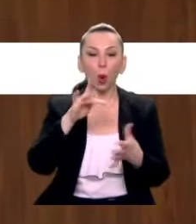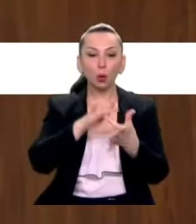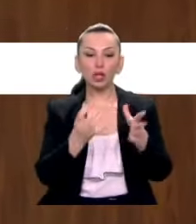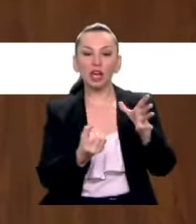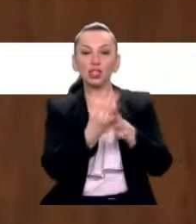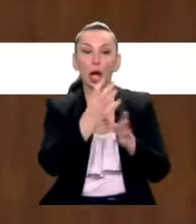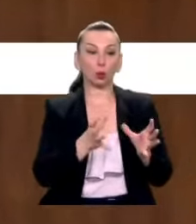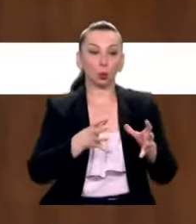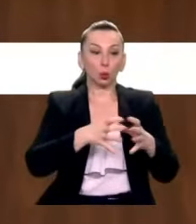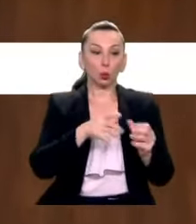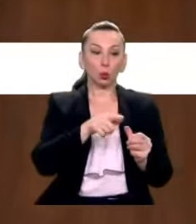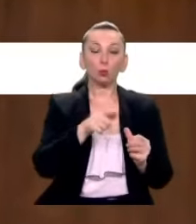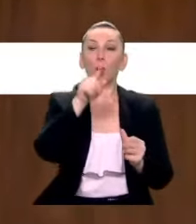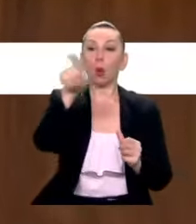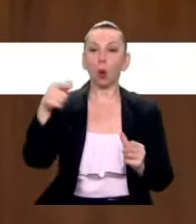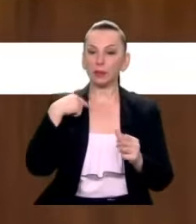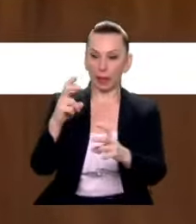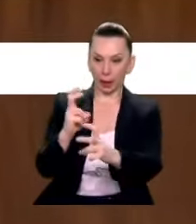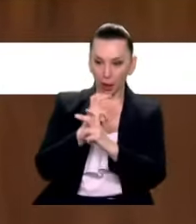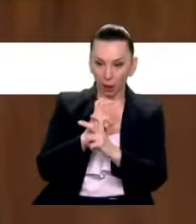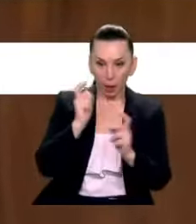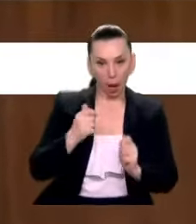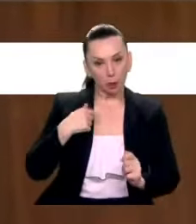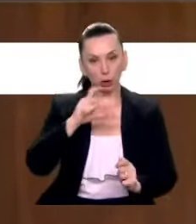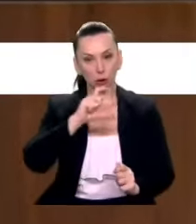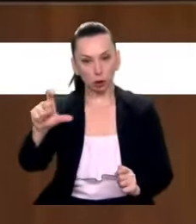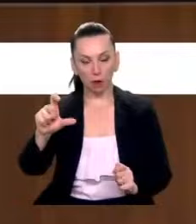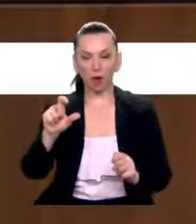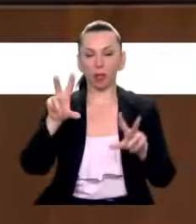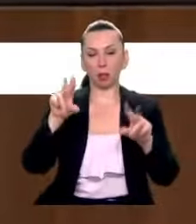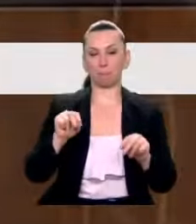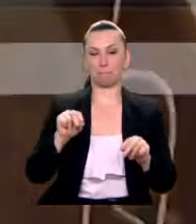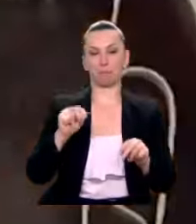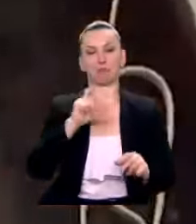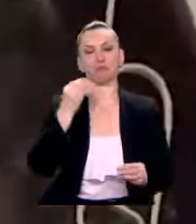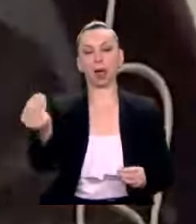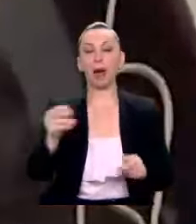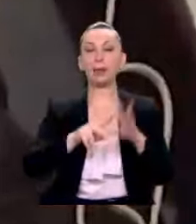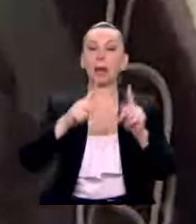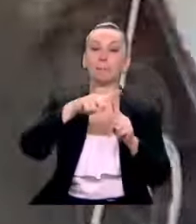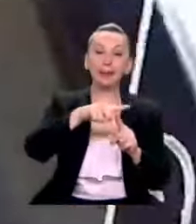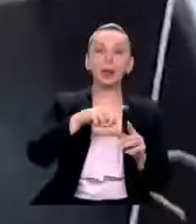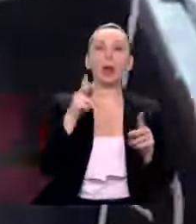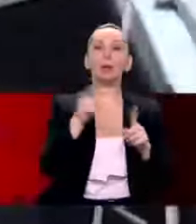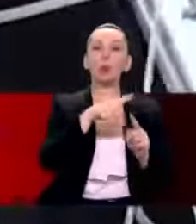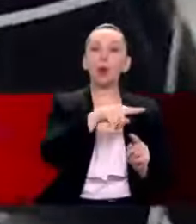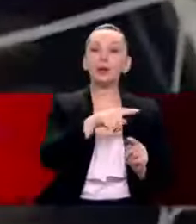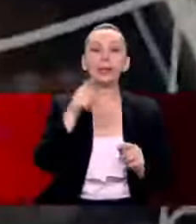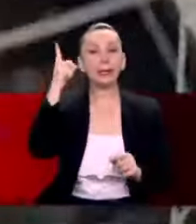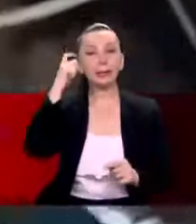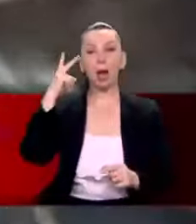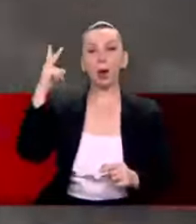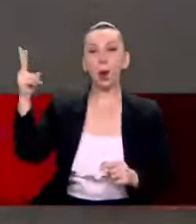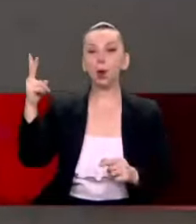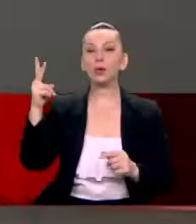teşkilatımız Bizi tehdit edenlere cevabımızı çok net vermiştir MİT ve polisin İsrail gizli servisi